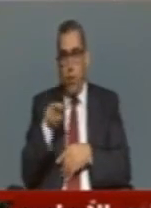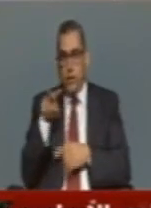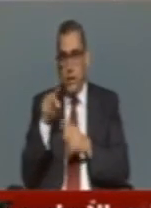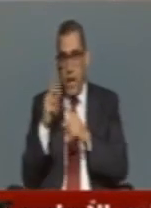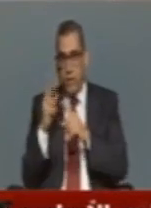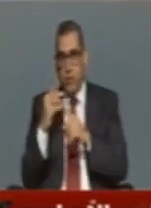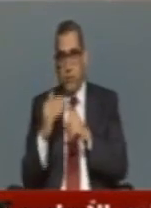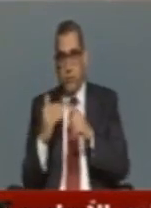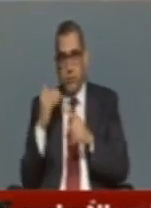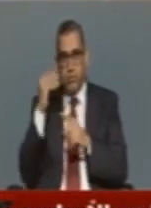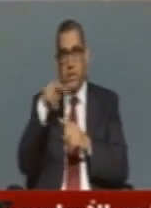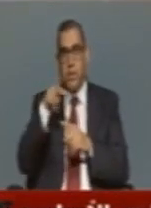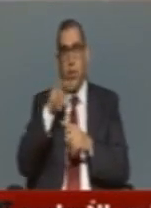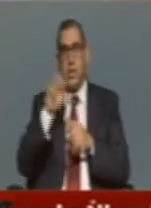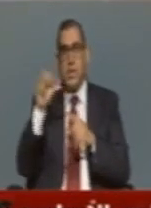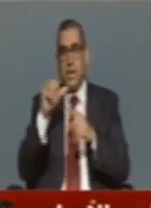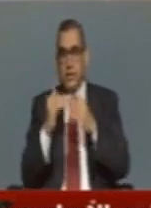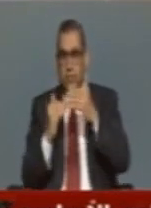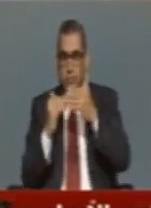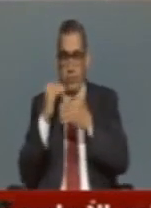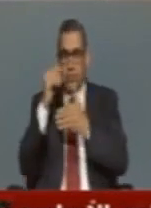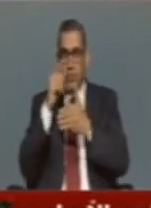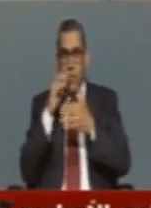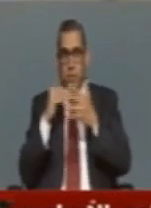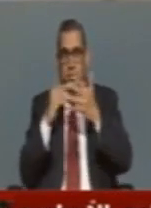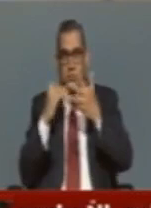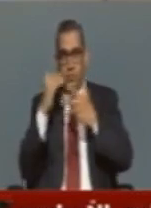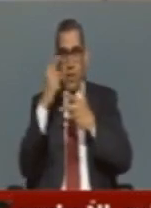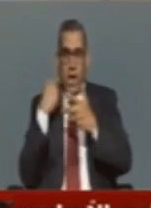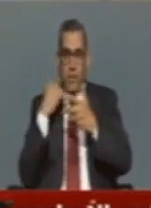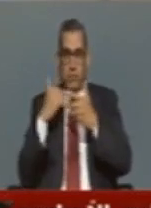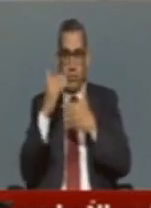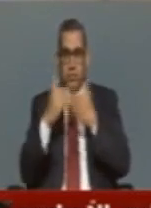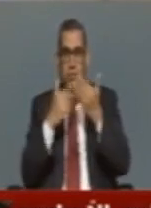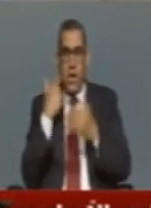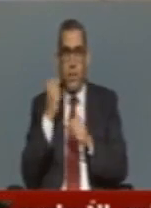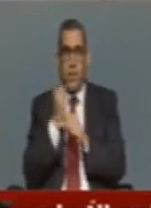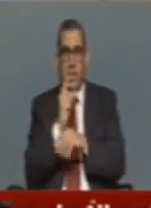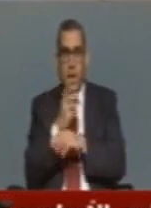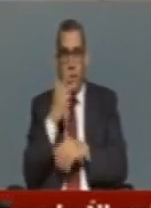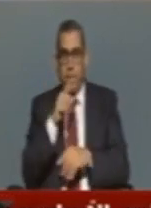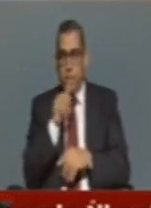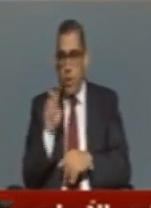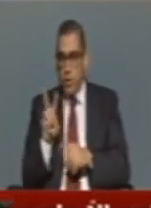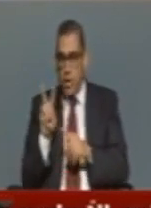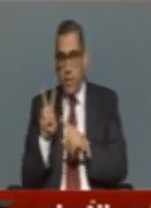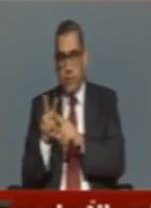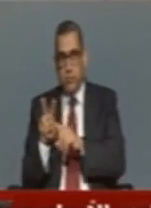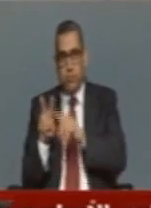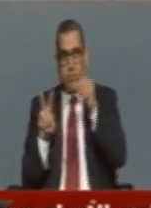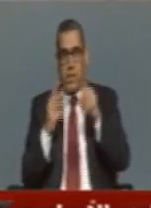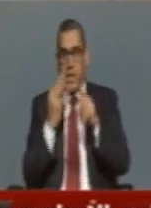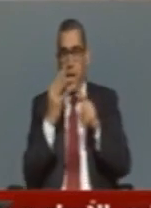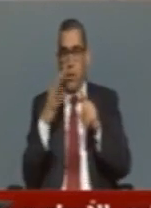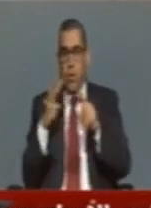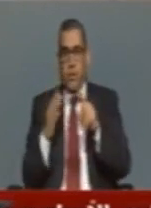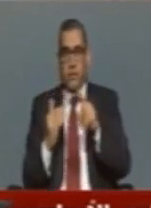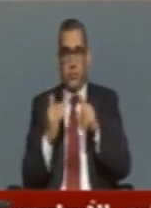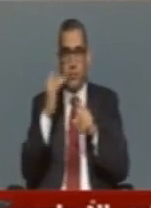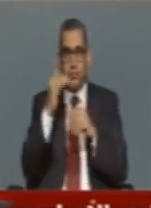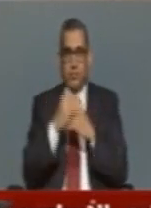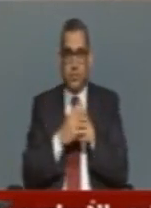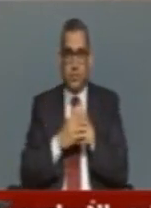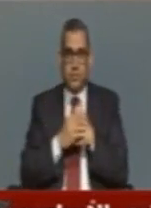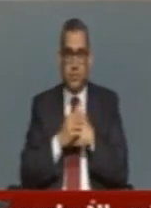في عندنا مركز تقدم مصر مؤشر مستوى تدريب العاملين من 107 ل 43.